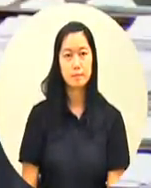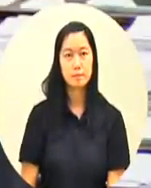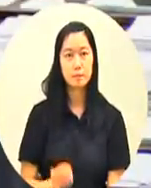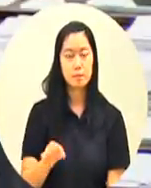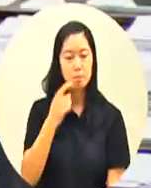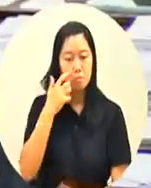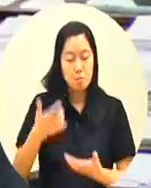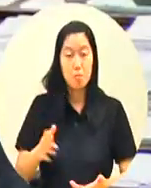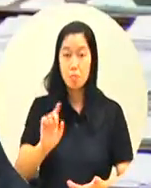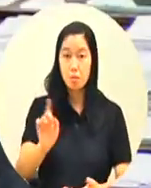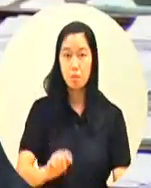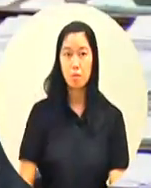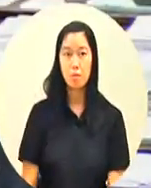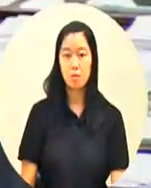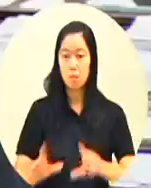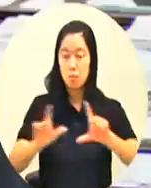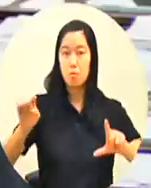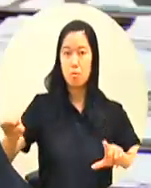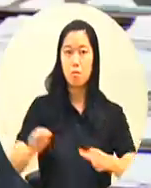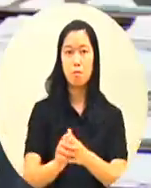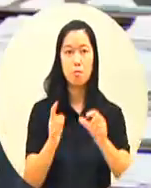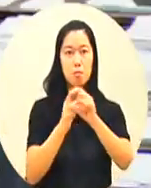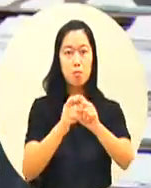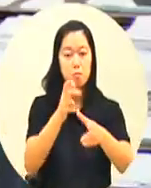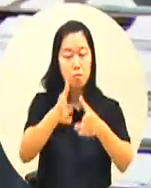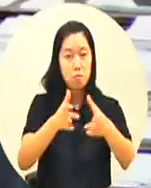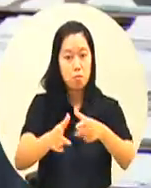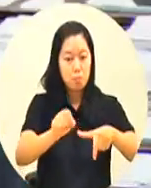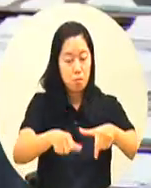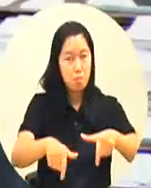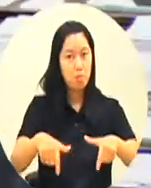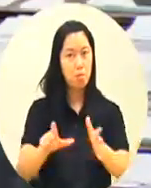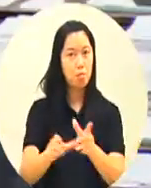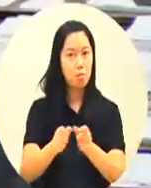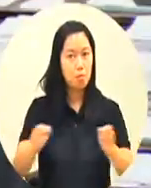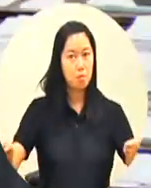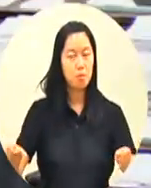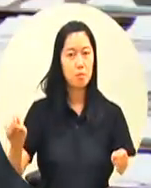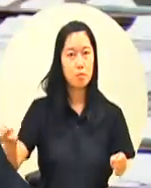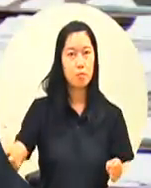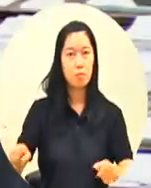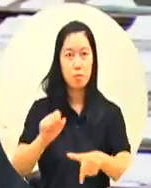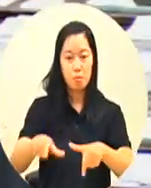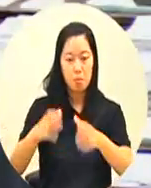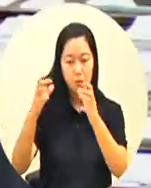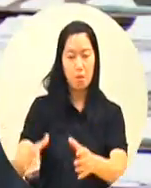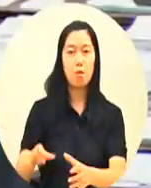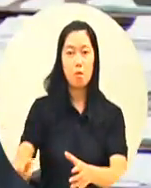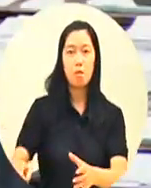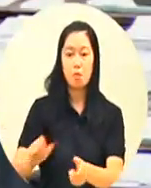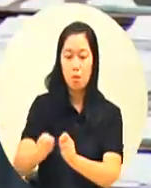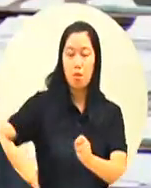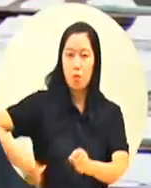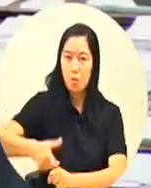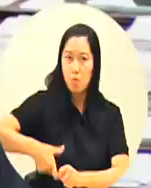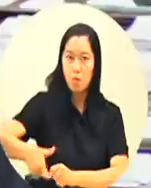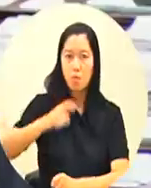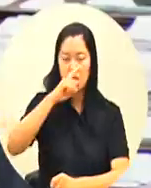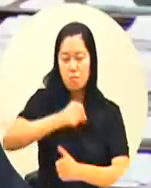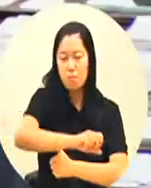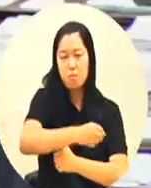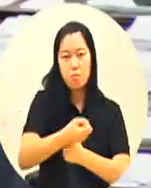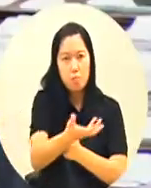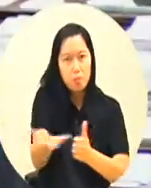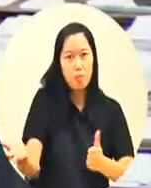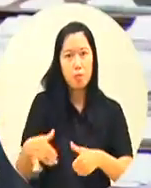重要，其实最大的是就是中油了。那中油长期以来，我们希望它是公司在这边，在这边缴税，它污染都在这边，结果缴